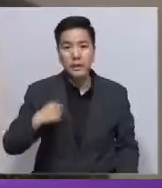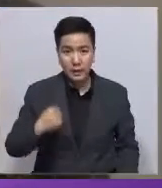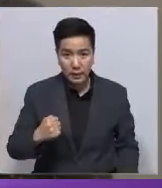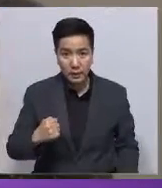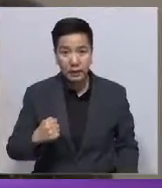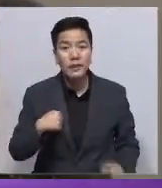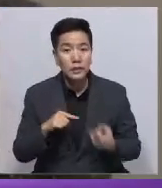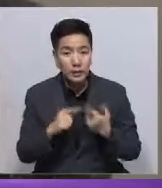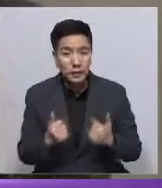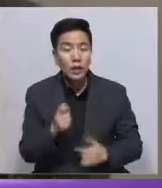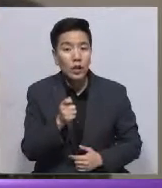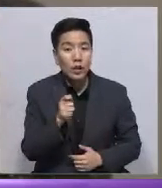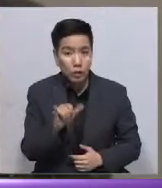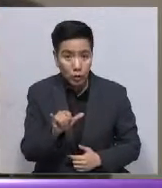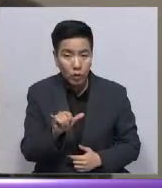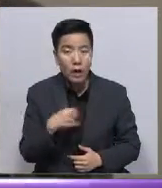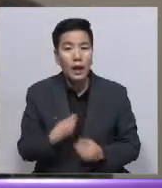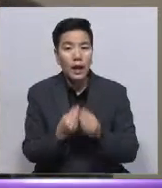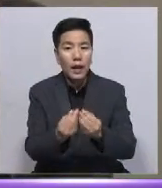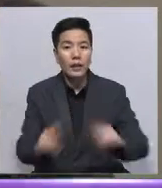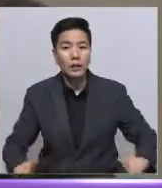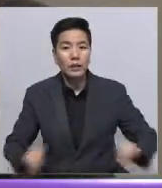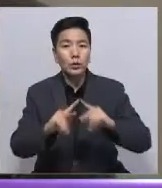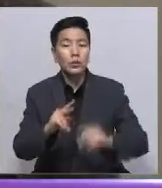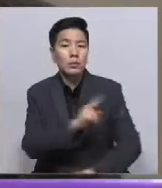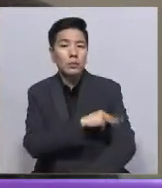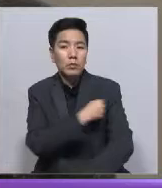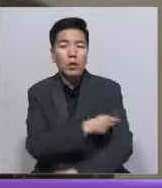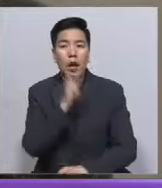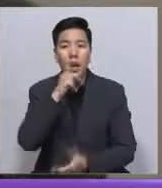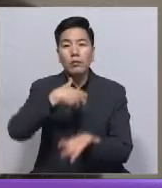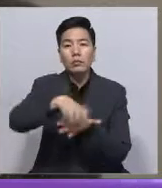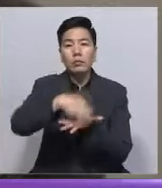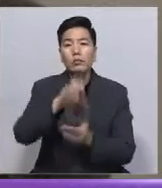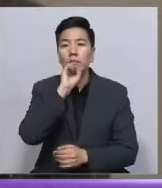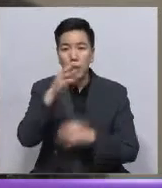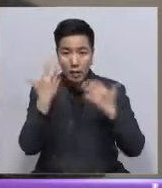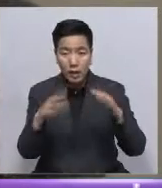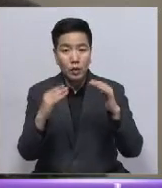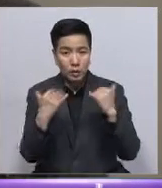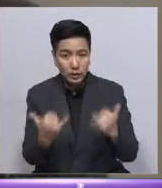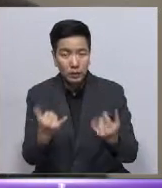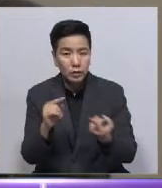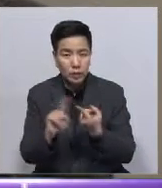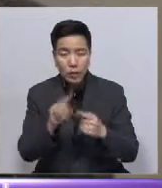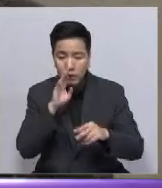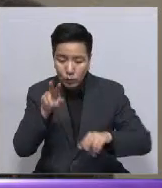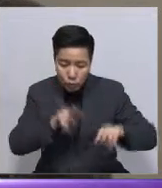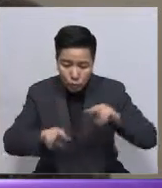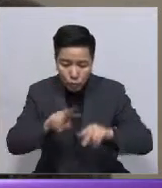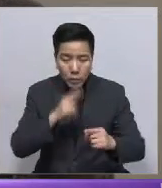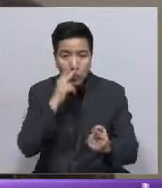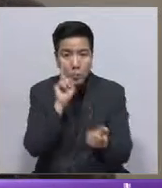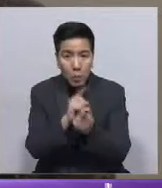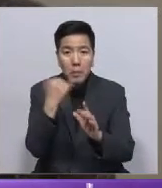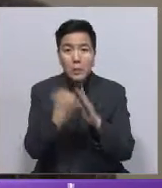ครับแล้วก็อย.ก็ทางกระทรวงสาธารณสุขก็ออกมาแถลงเรียบร้อยนะครับในเรื่องของถ้าเขาตรวจพ